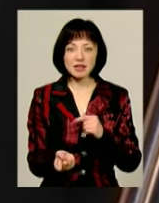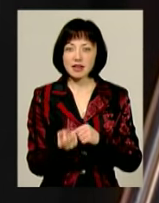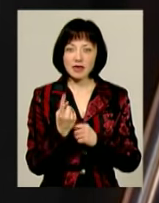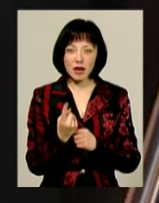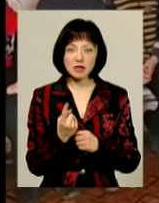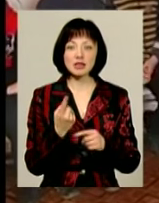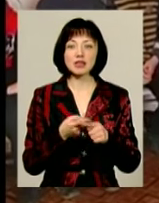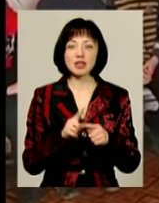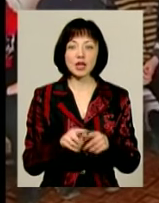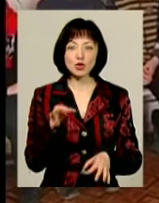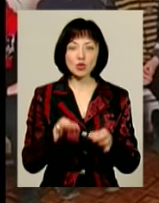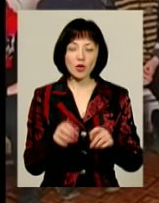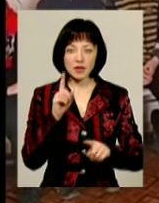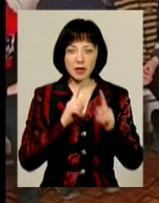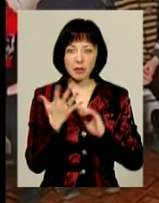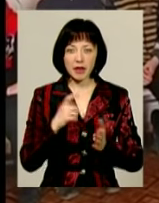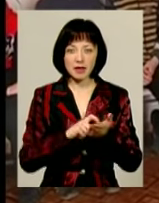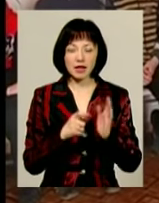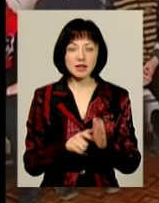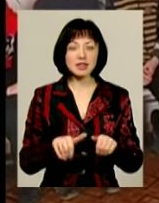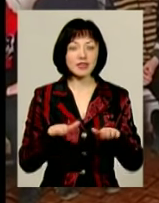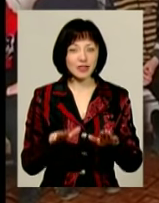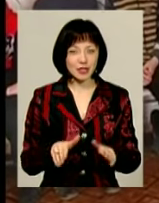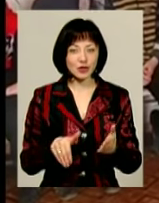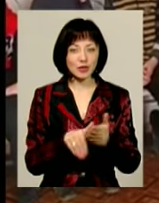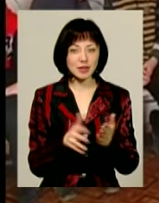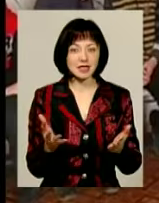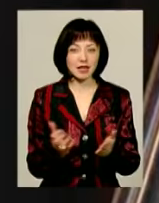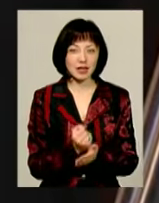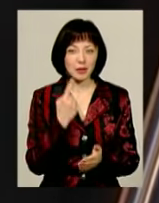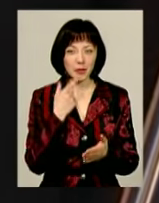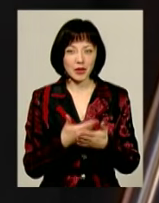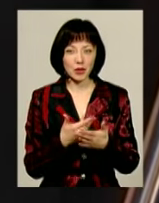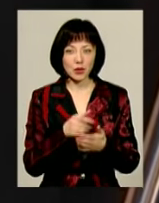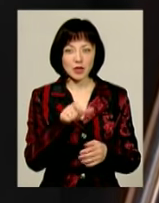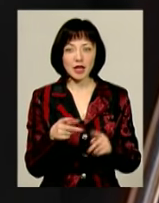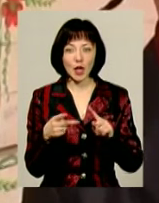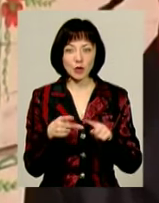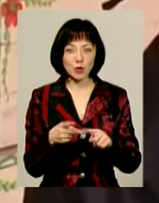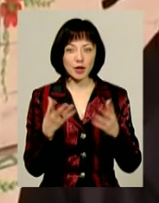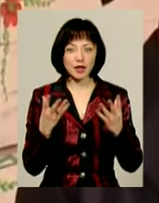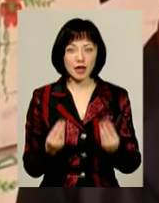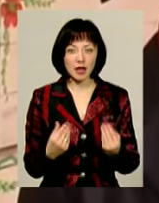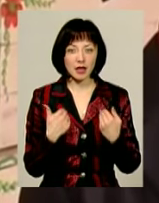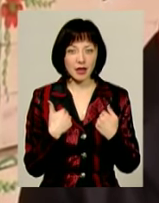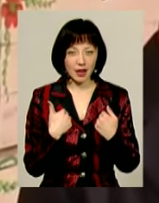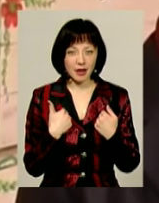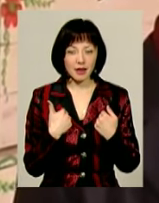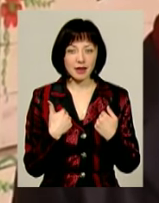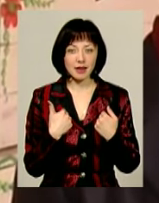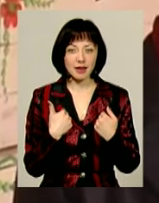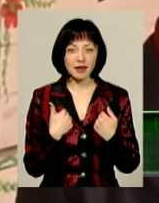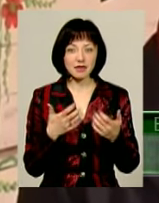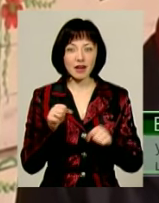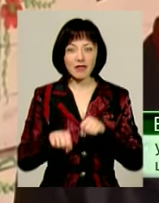на судові засідання. Тож п'ятикласник Богдан вирішив допомогти знайти підозрюваних. На другий день я взяв велосипеда